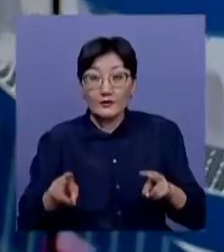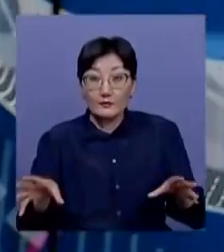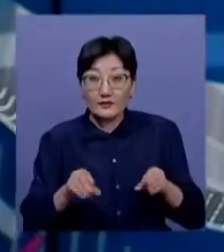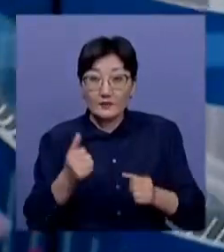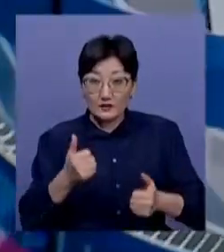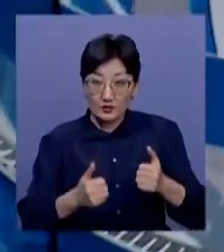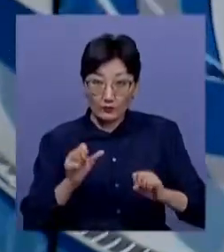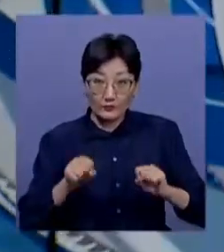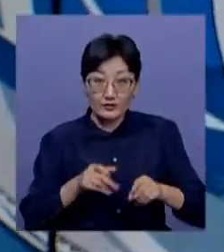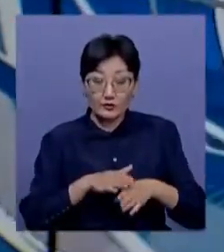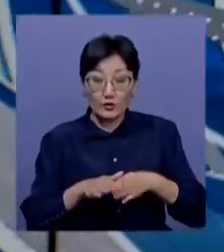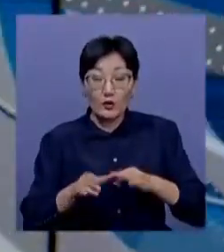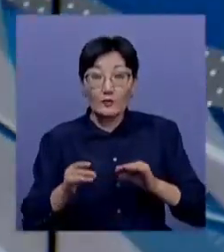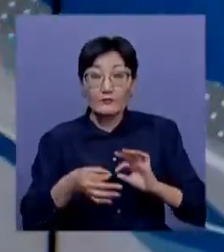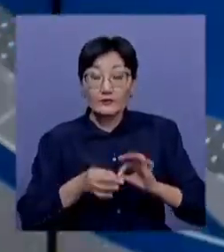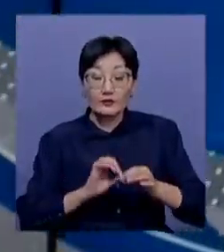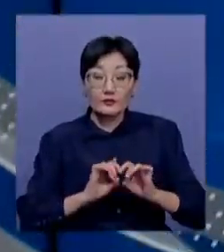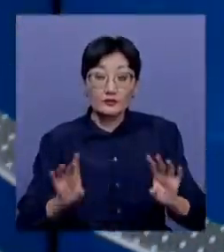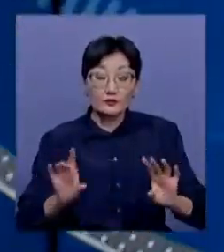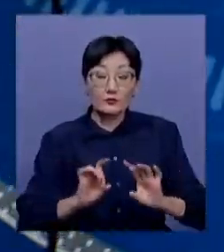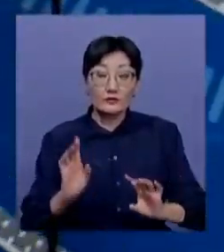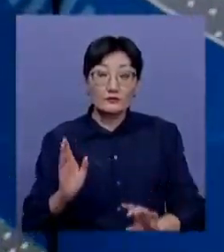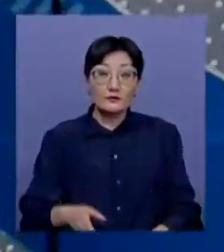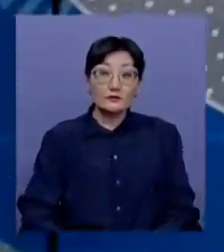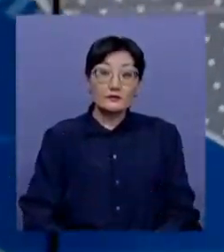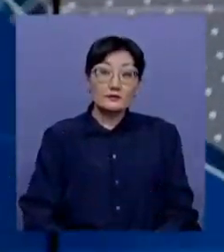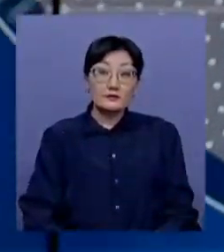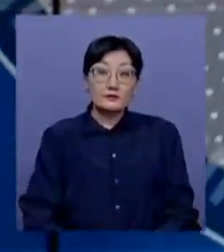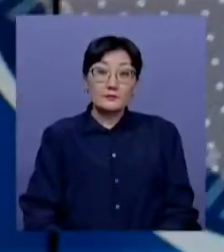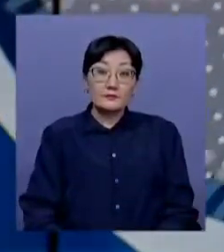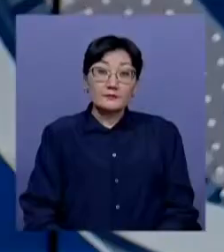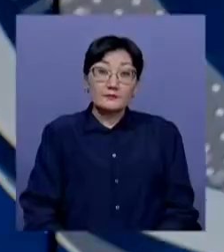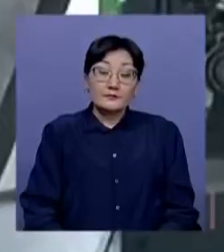бәсекелесе алады. Толығырақ елордалық әріптесім Асылбек Тойбектің бейнематериалында.